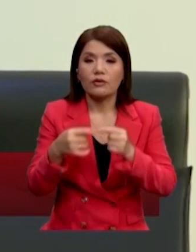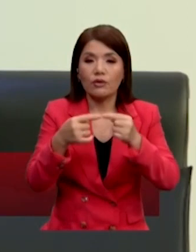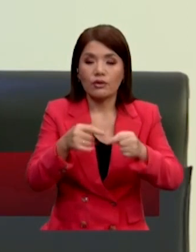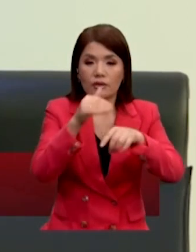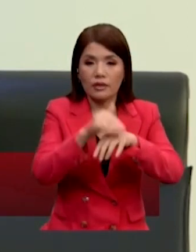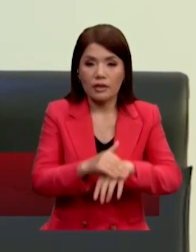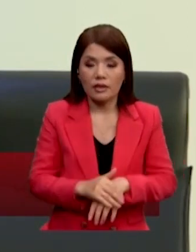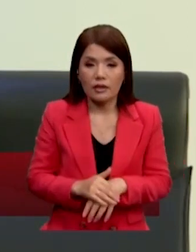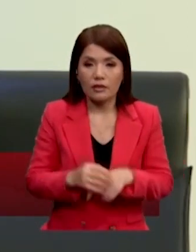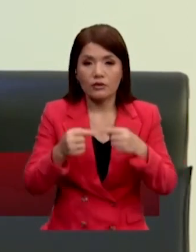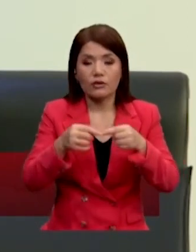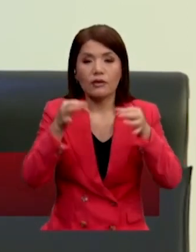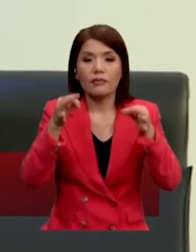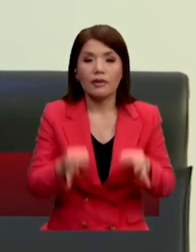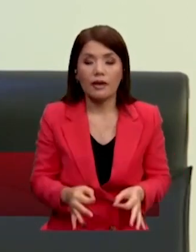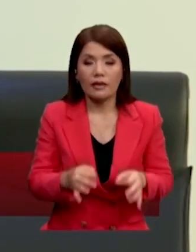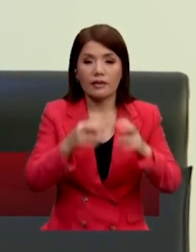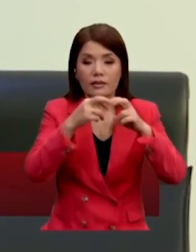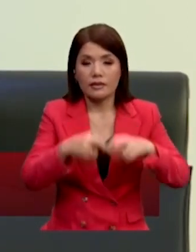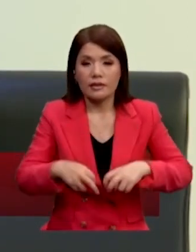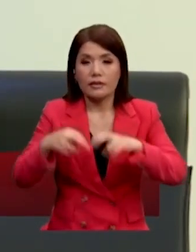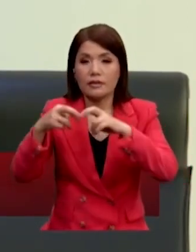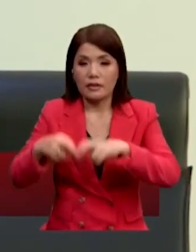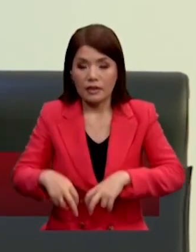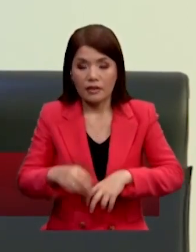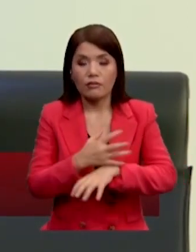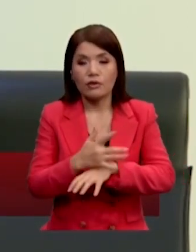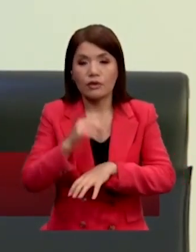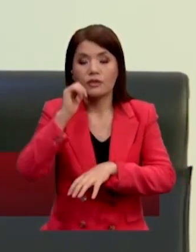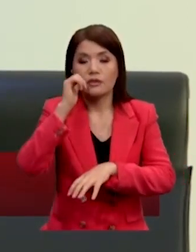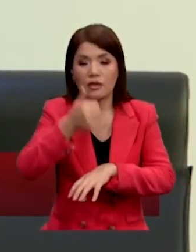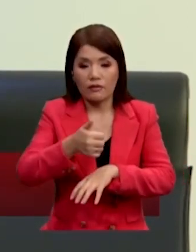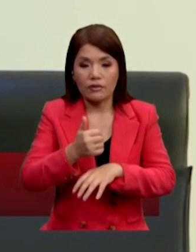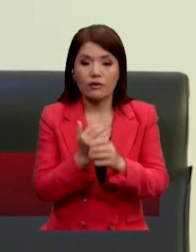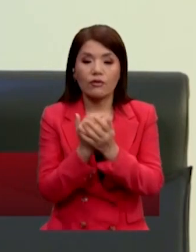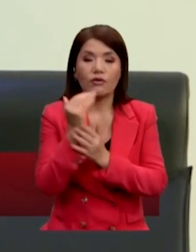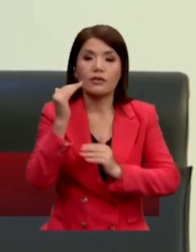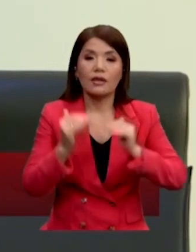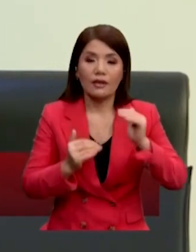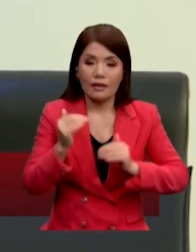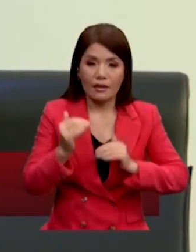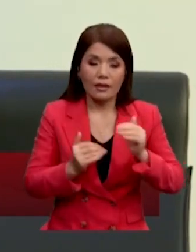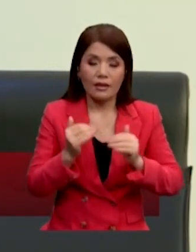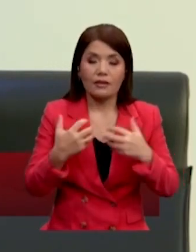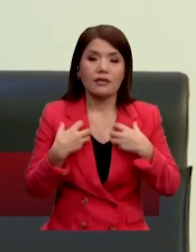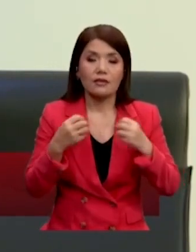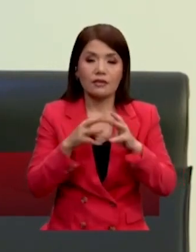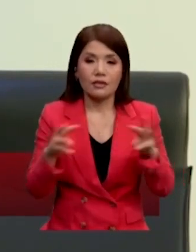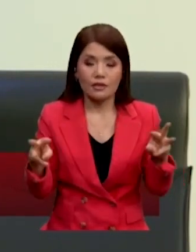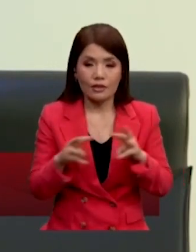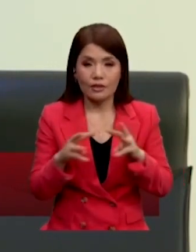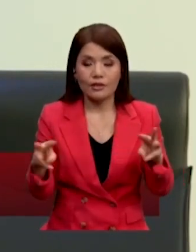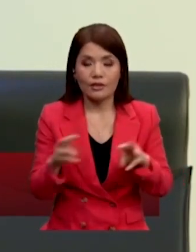дәлелді жұмсалғандығы, дұрыс жұмсалғандығы тексеріліп барып, ертең жоғары деңгейде денсаулық сақтау